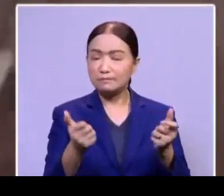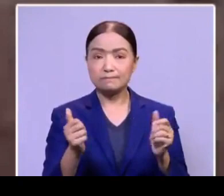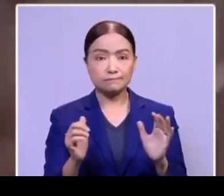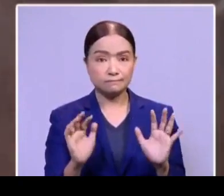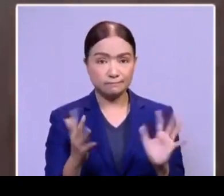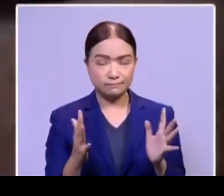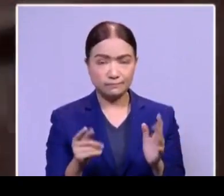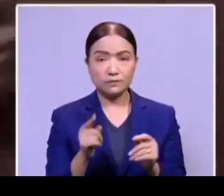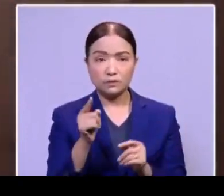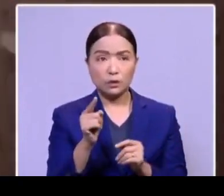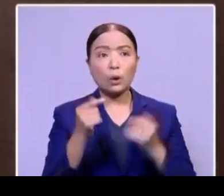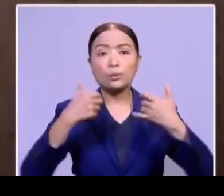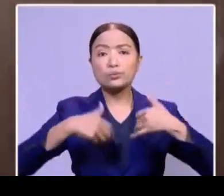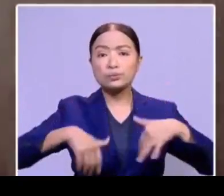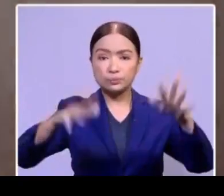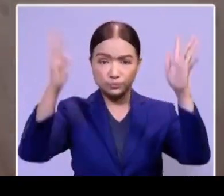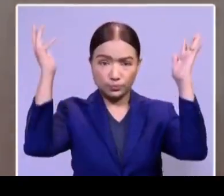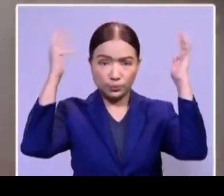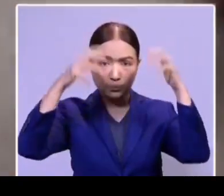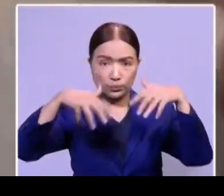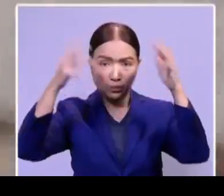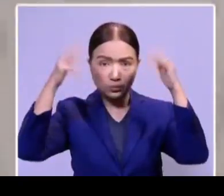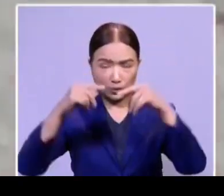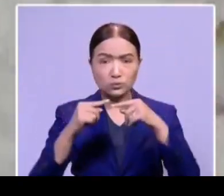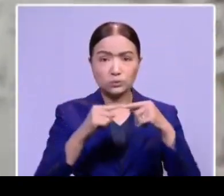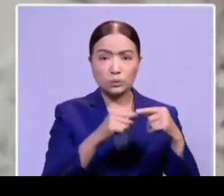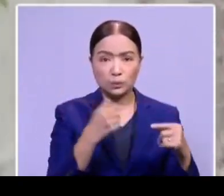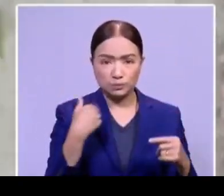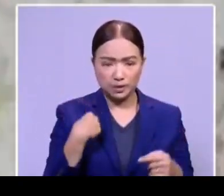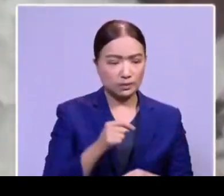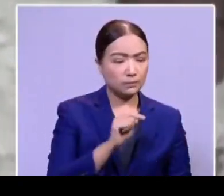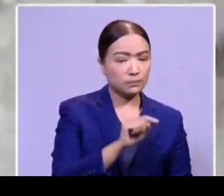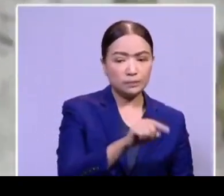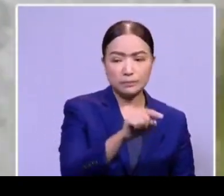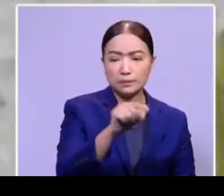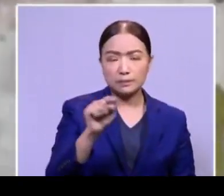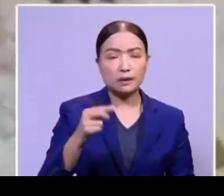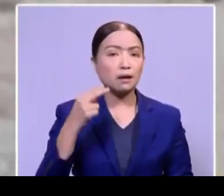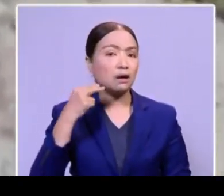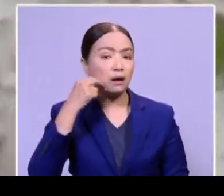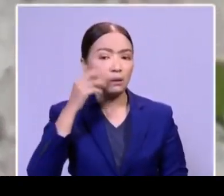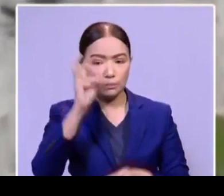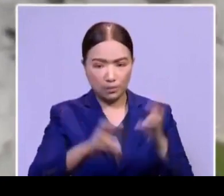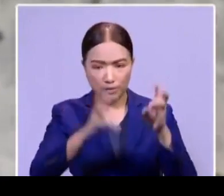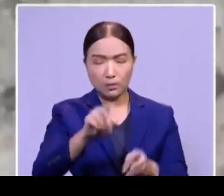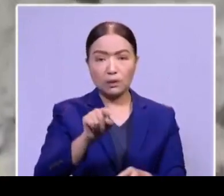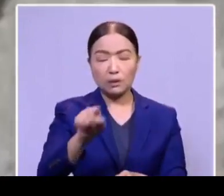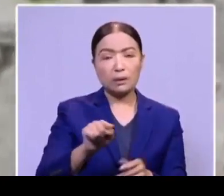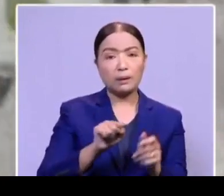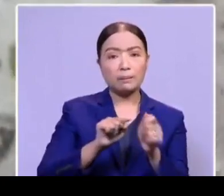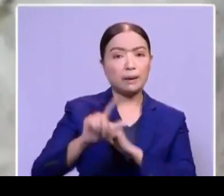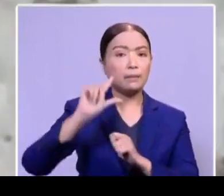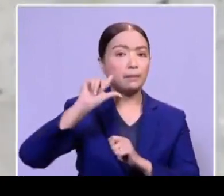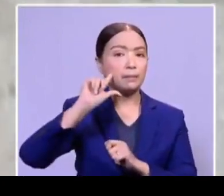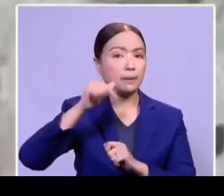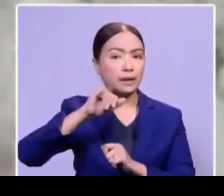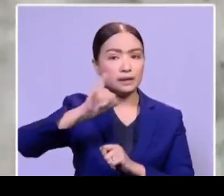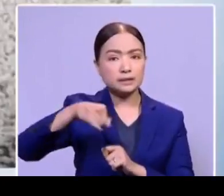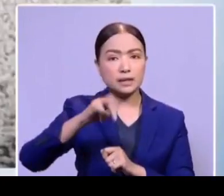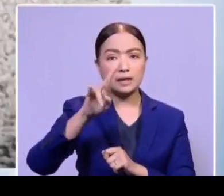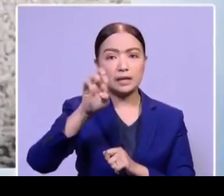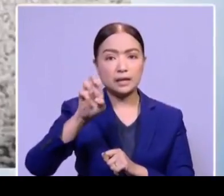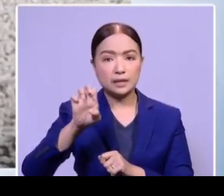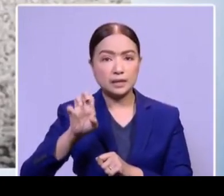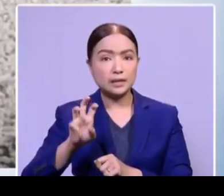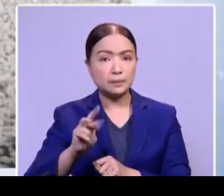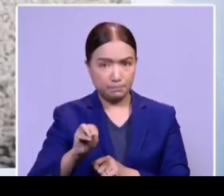ยังมีพายุฝนแล้วก็มีรายงานลูกเห็บตกในอีกหลายพื้นที่อย่างเช่นที่อำเภอแม่จริมอากาศก็เย็นด้วยนะฮะ